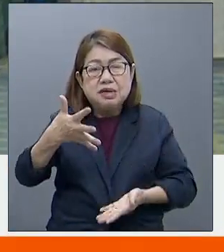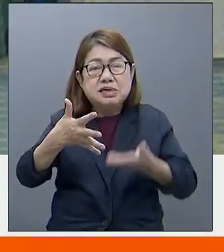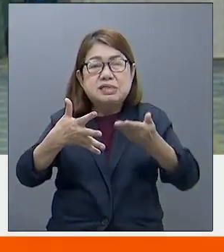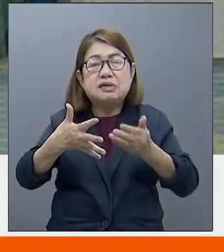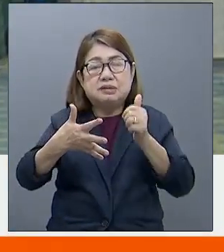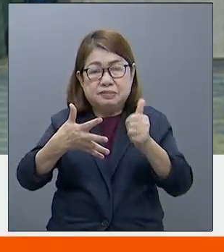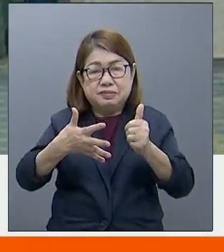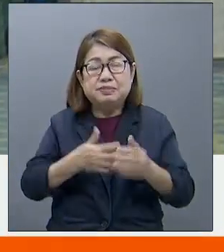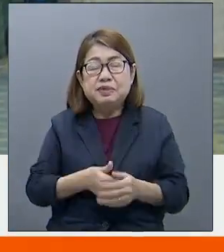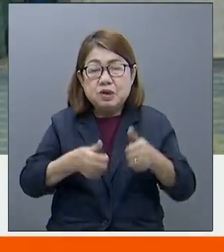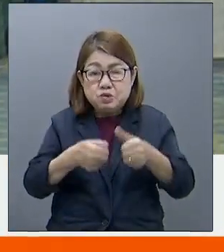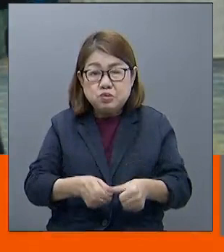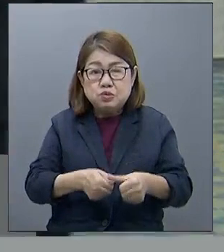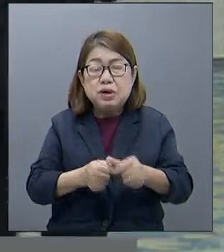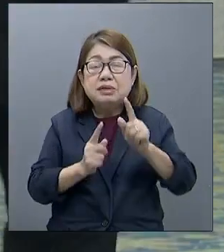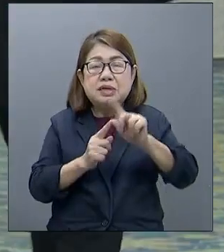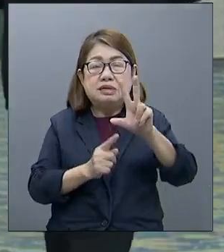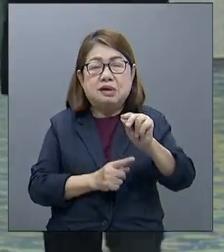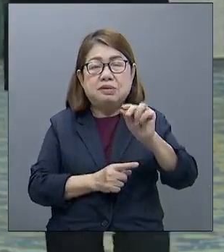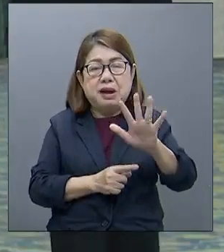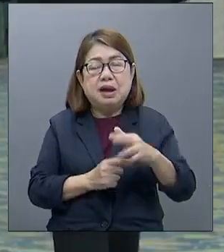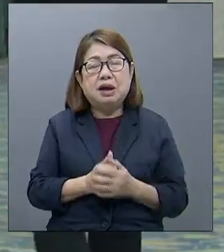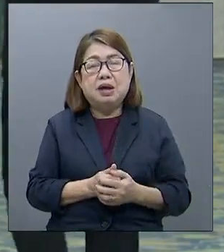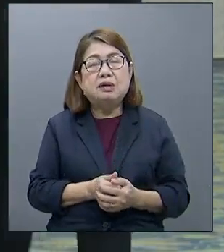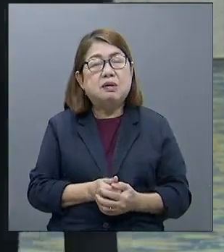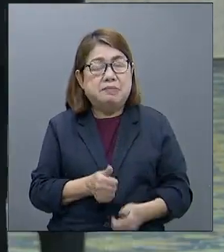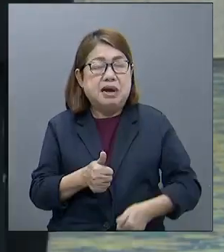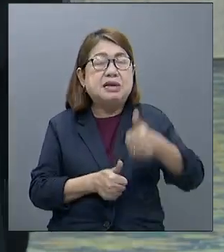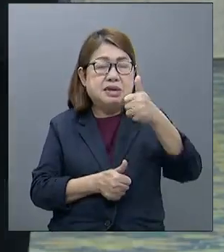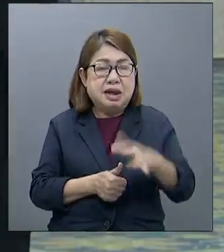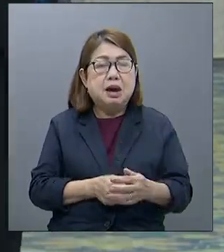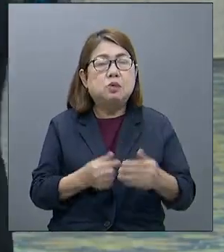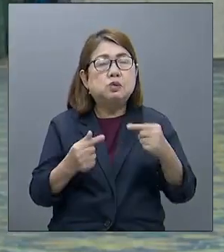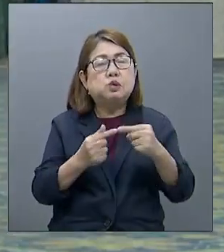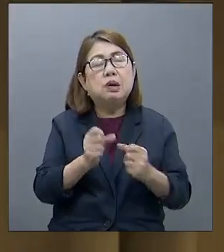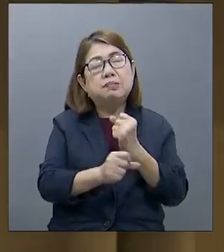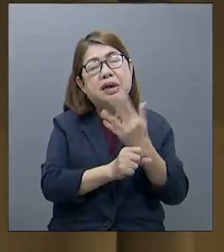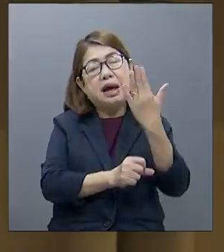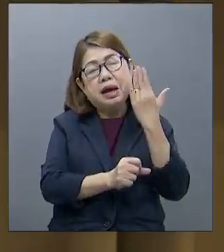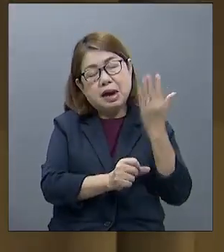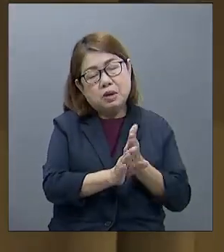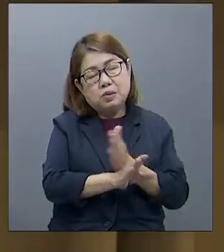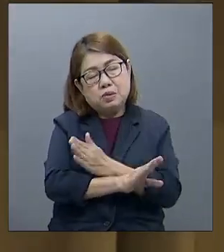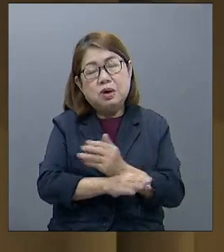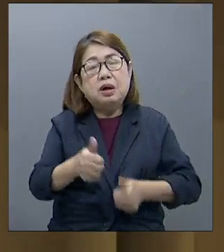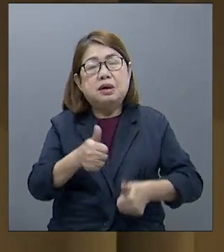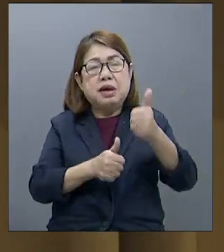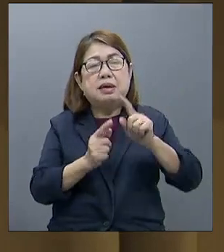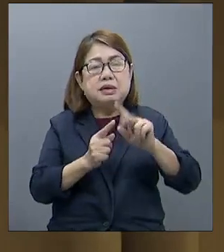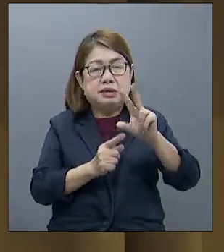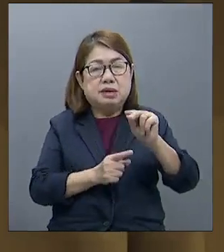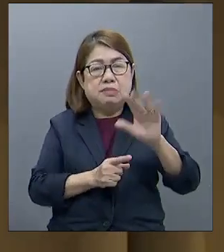เลยค่ะมาอยู่ที่อันดับที่35และนี่เป็นอันดับที่ดีที่สุดในช่วง5ปีที่ผ่านมาค่ะ